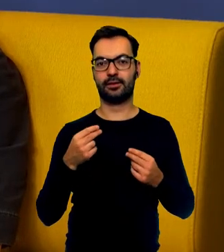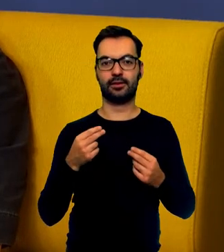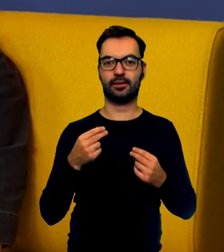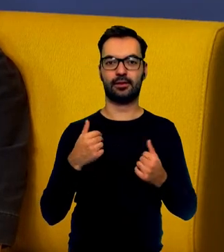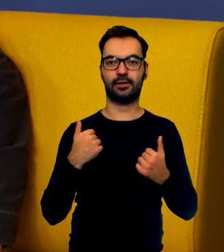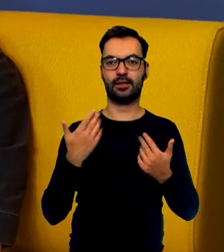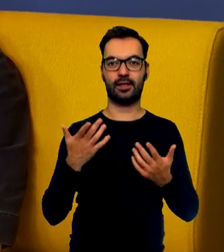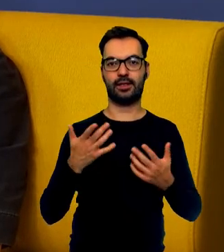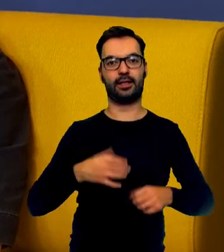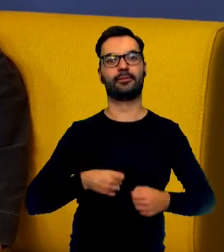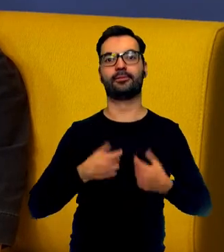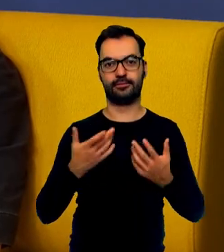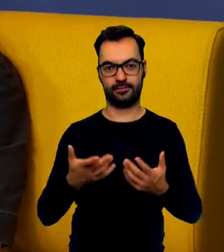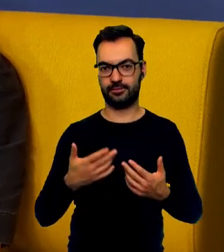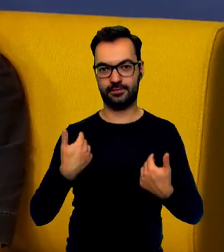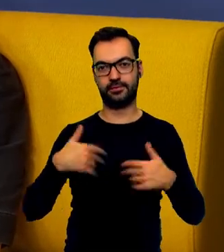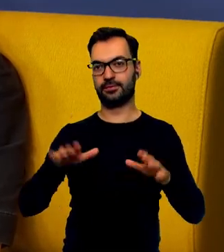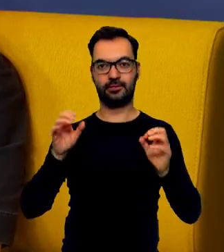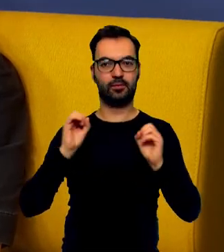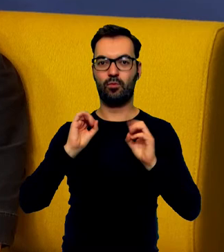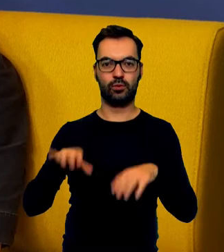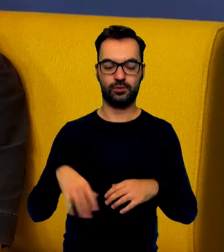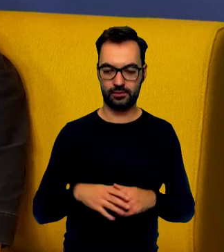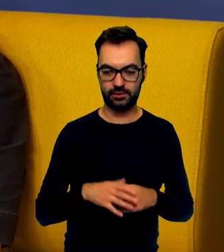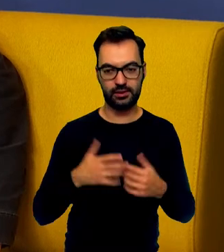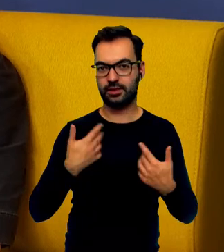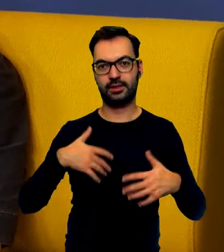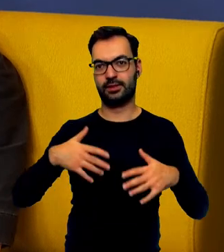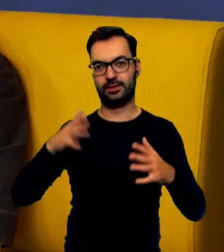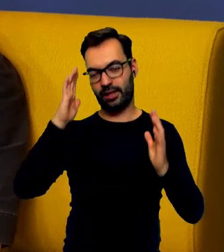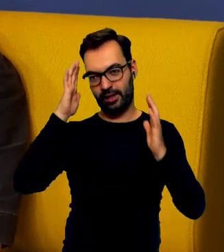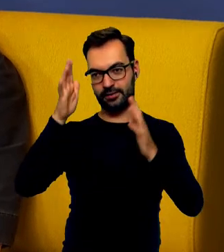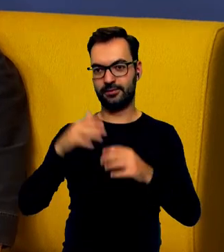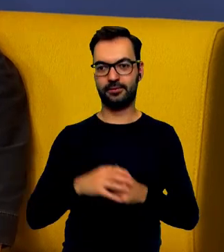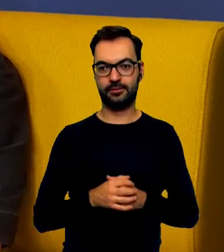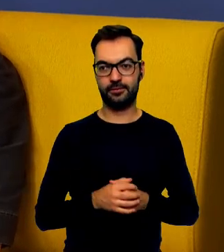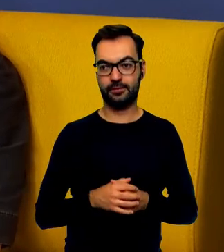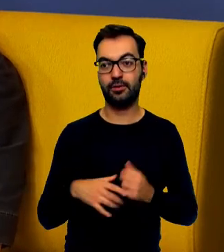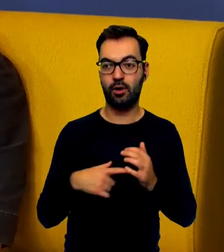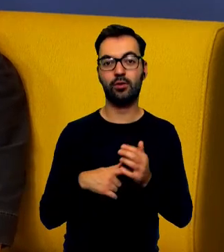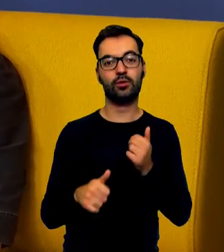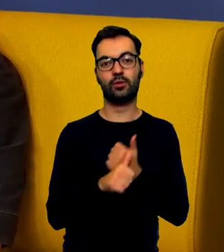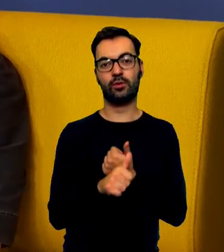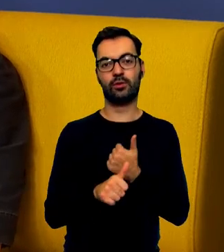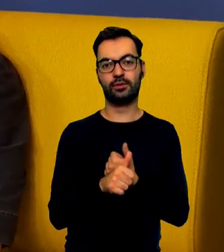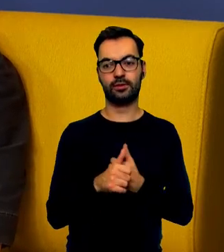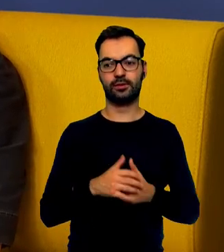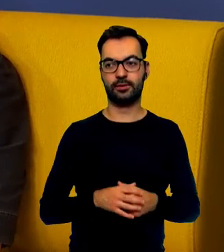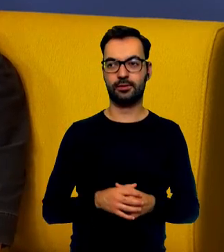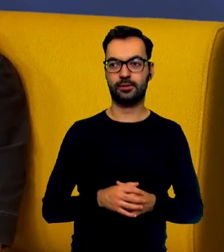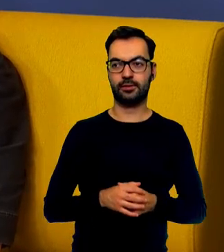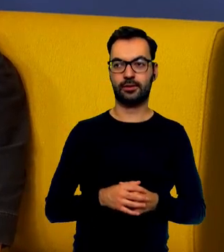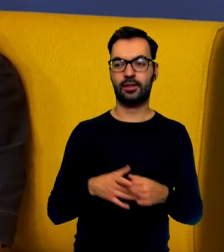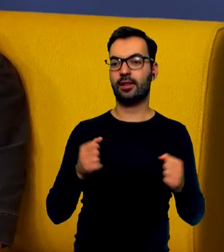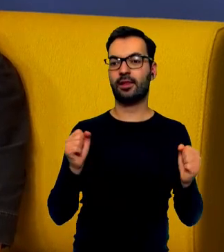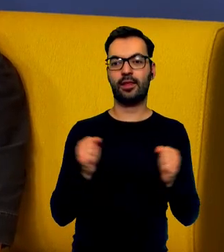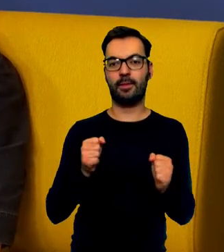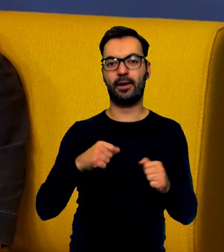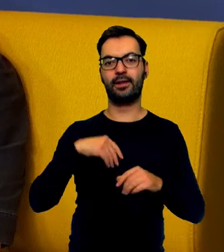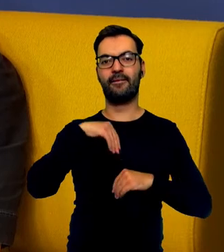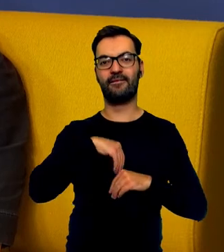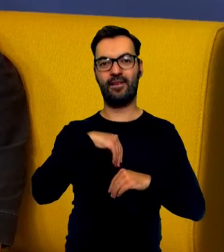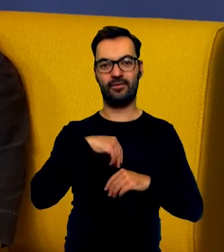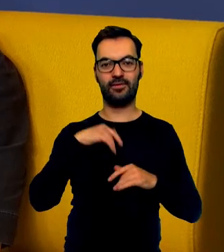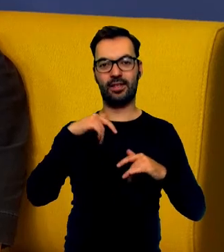nie dawać jej upustu jakiegoś niekontrolowanego. No i tutaj o to chodzi. To znaczy chodzi o to, żeby nie bać się